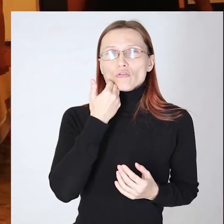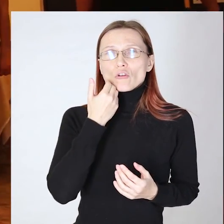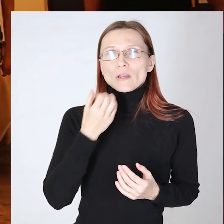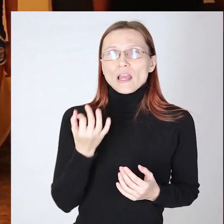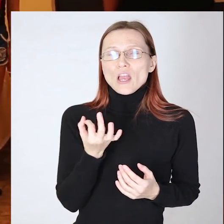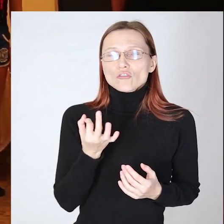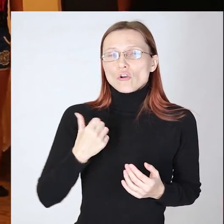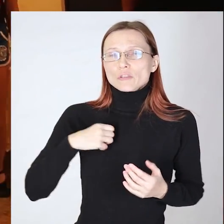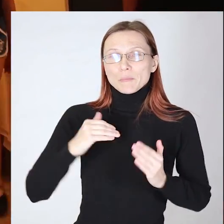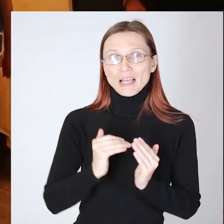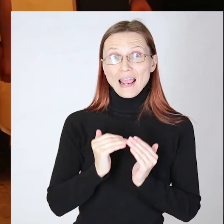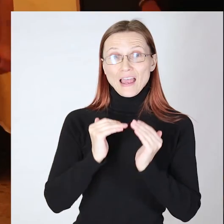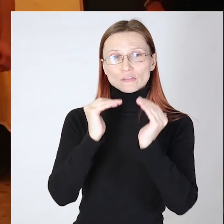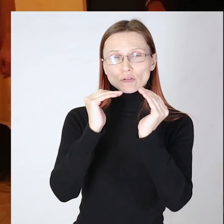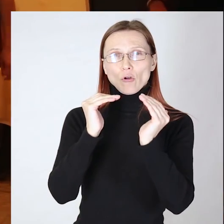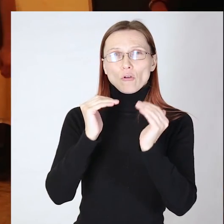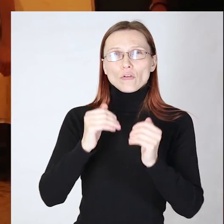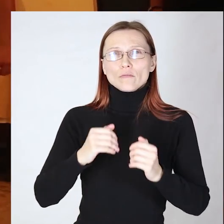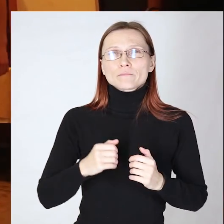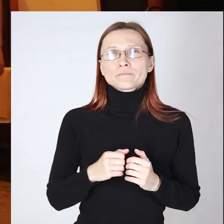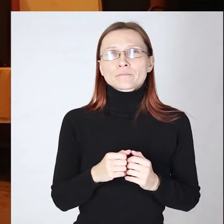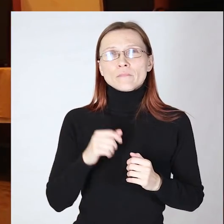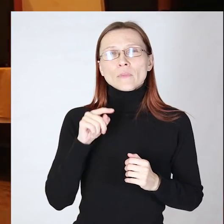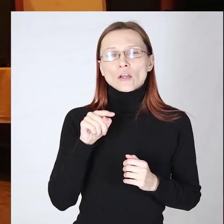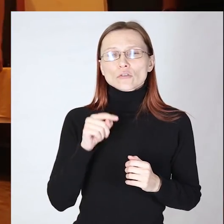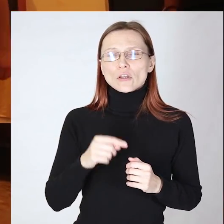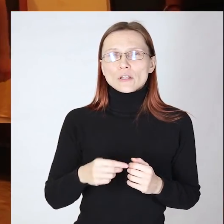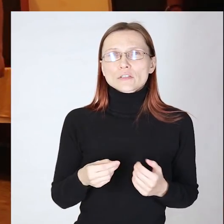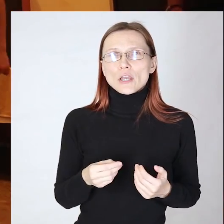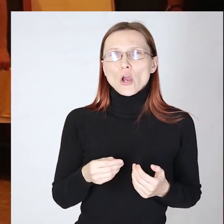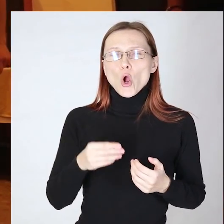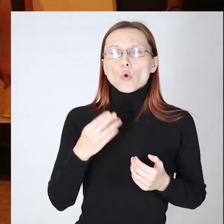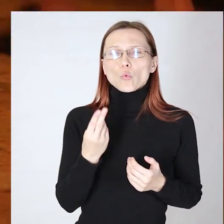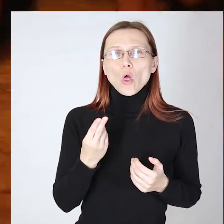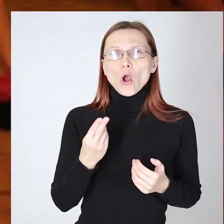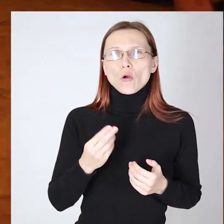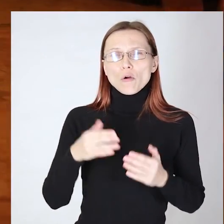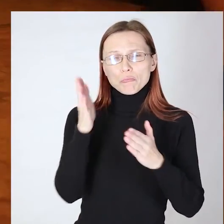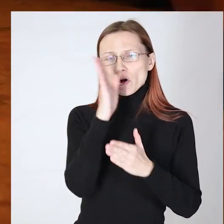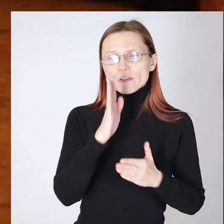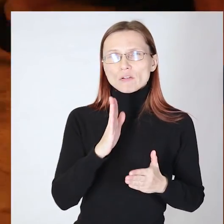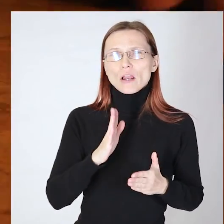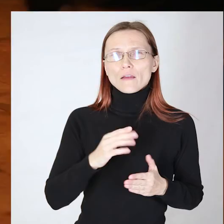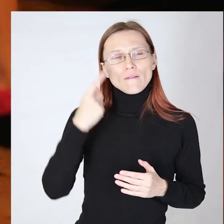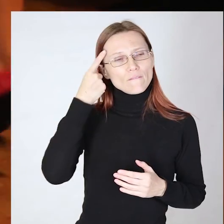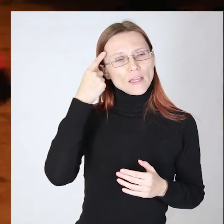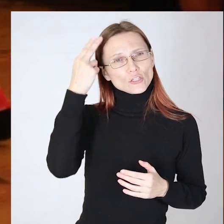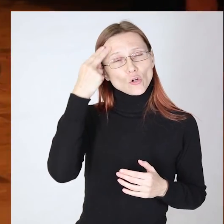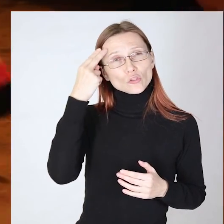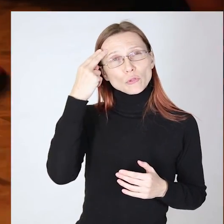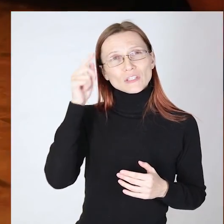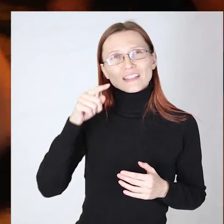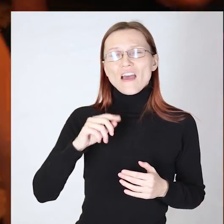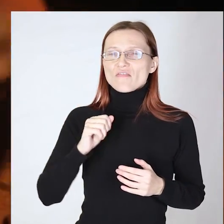aby rástol. A toto je vlastne taká úloha toho profesionála, vedieť rozpoznať ten